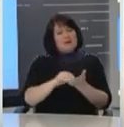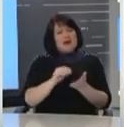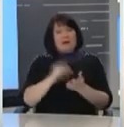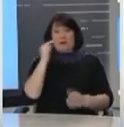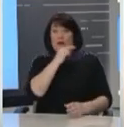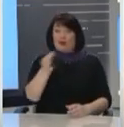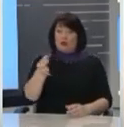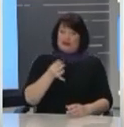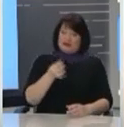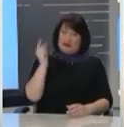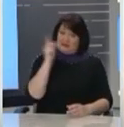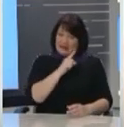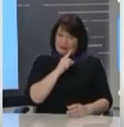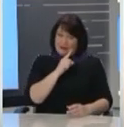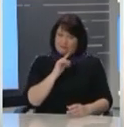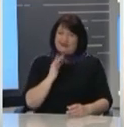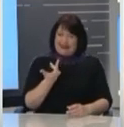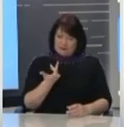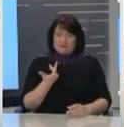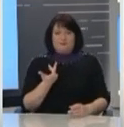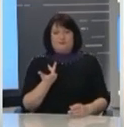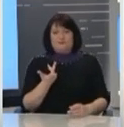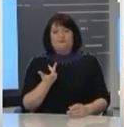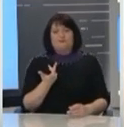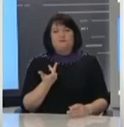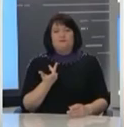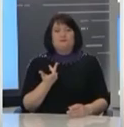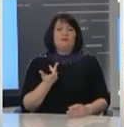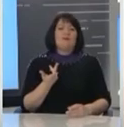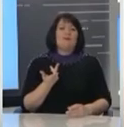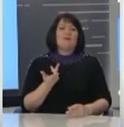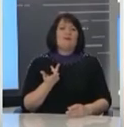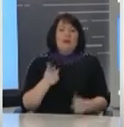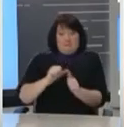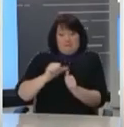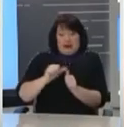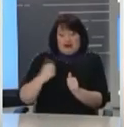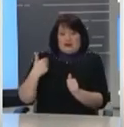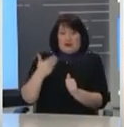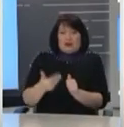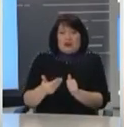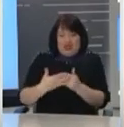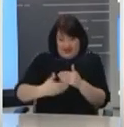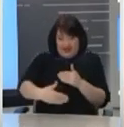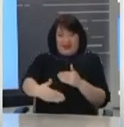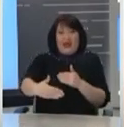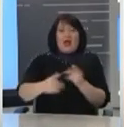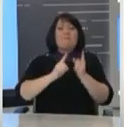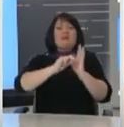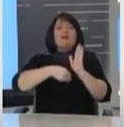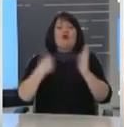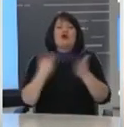τον Πρωθυπουργό, ότι μέσα σε λίγους μήνες έρχεται το τέλος του